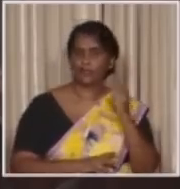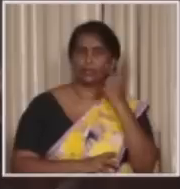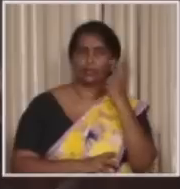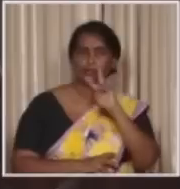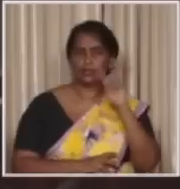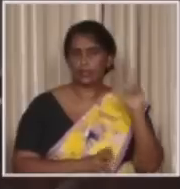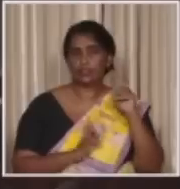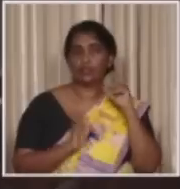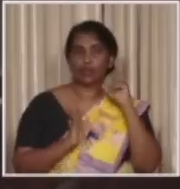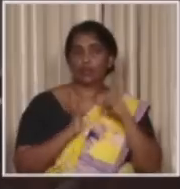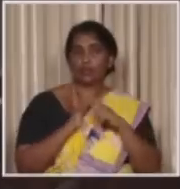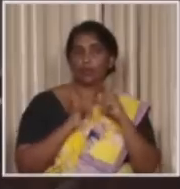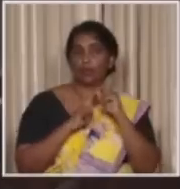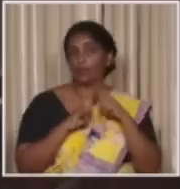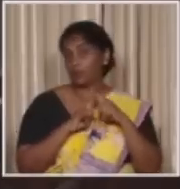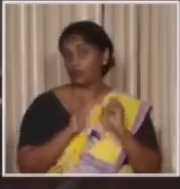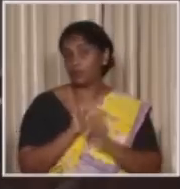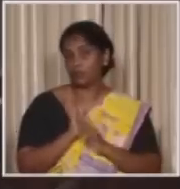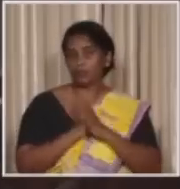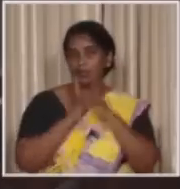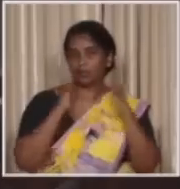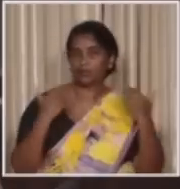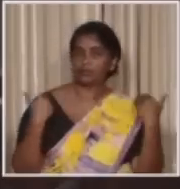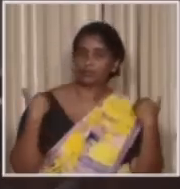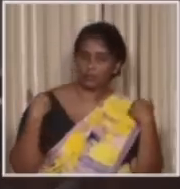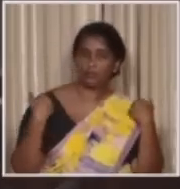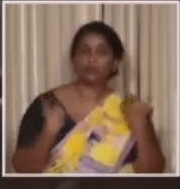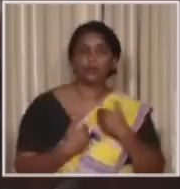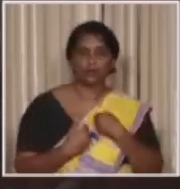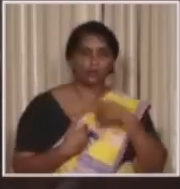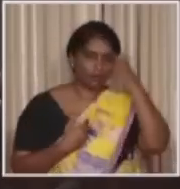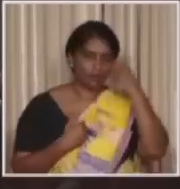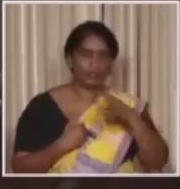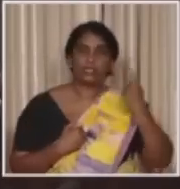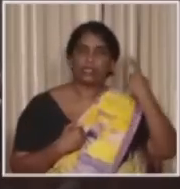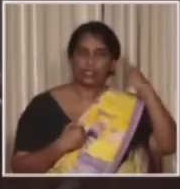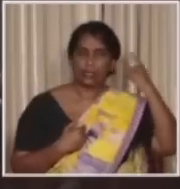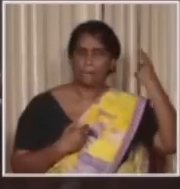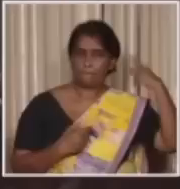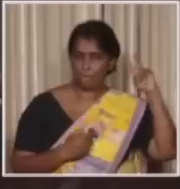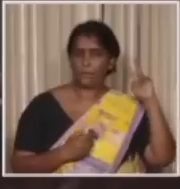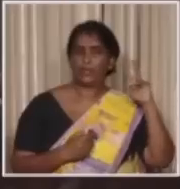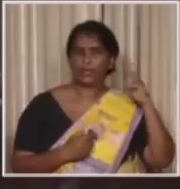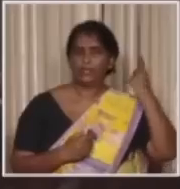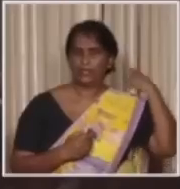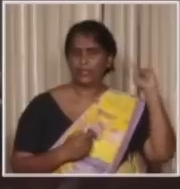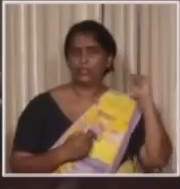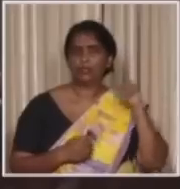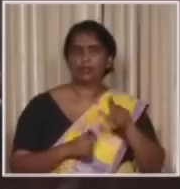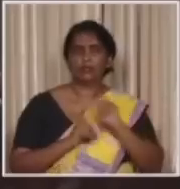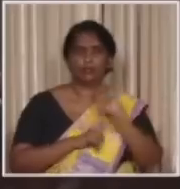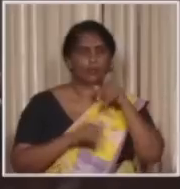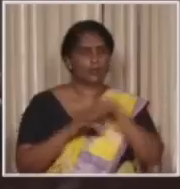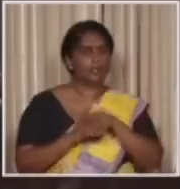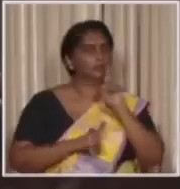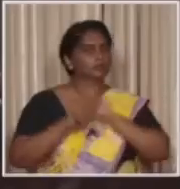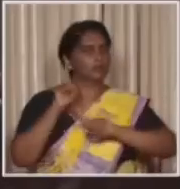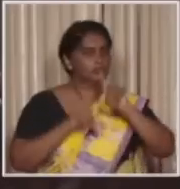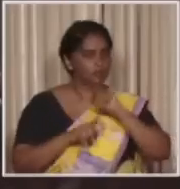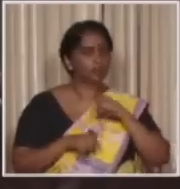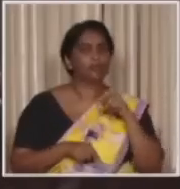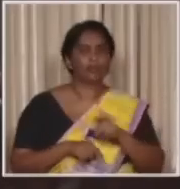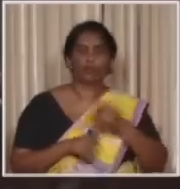කෝප් කමිටුවේ විශාල වශයෙන් මේක ගැන මහන්සි වුණා. මම දැක්කා ඊයේ හෝ පෙරේදා ඊයේ මේ සභාවේ සාකච්ඡා වුණා.